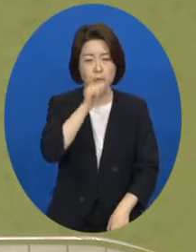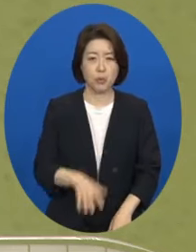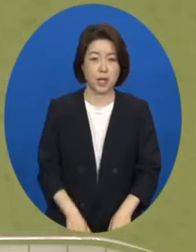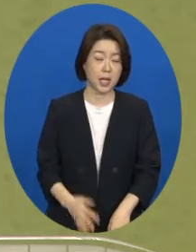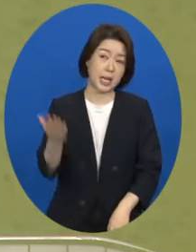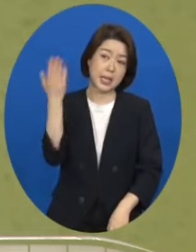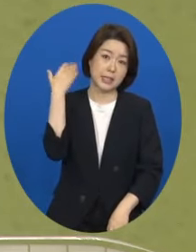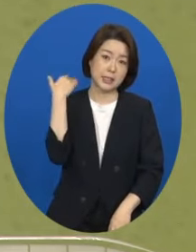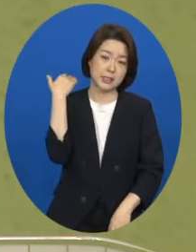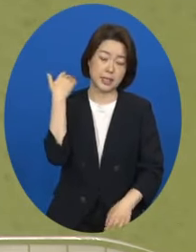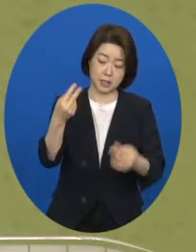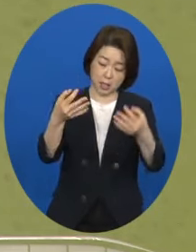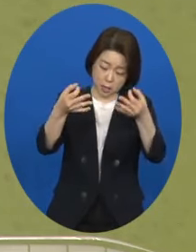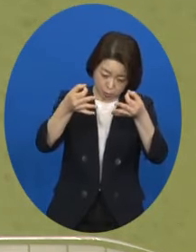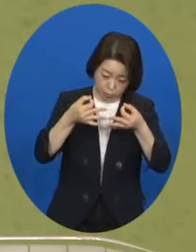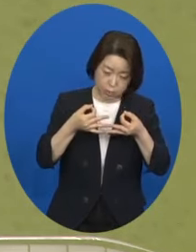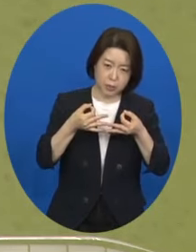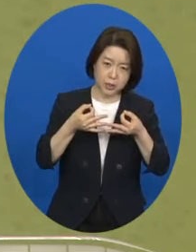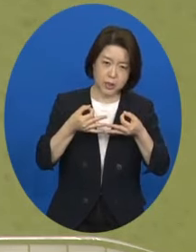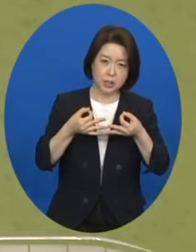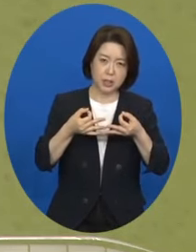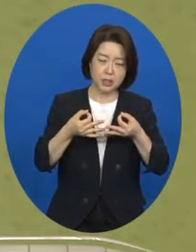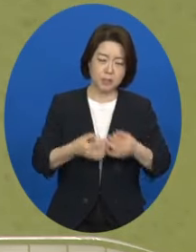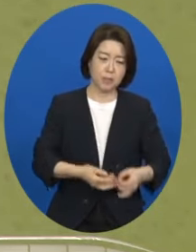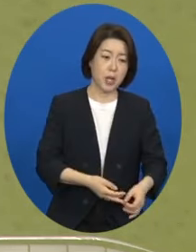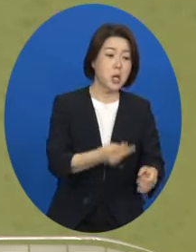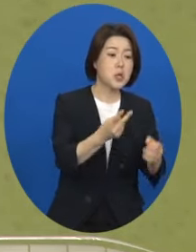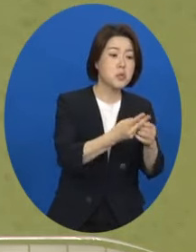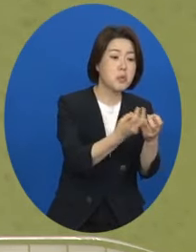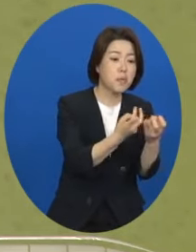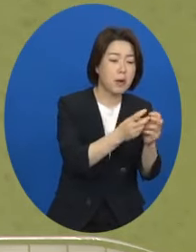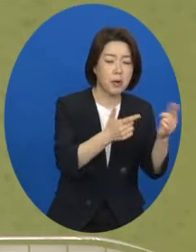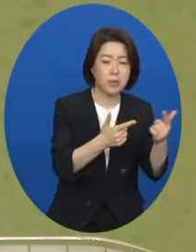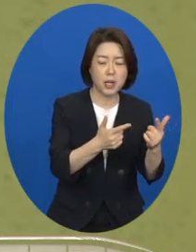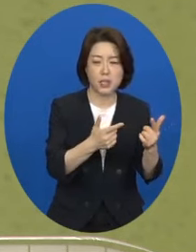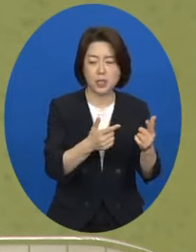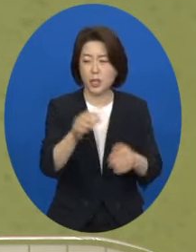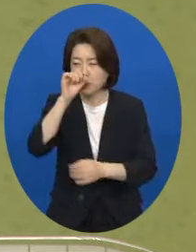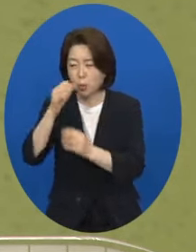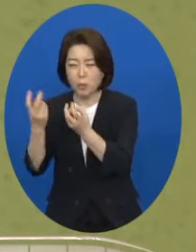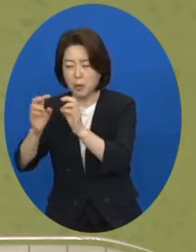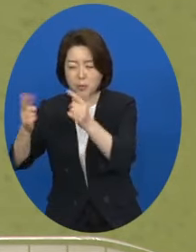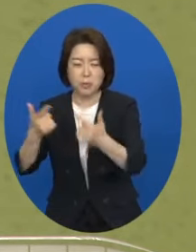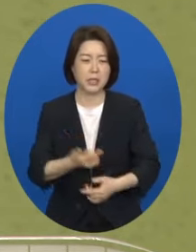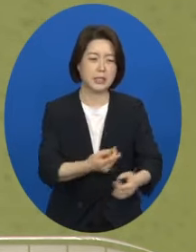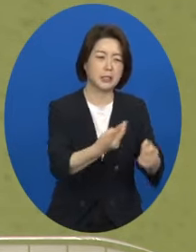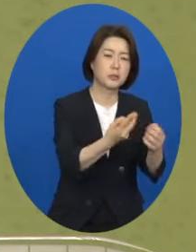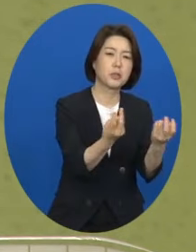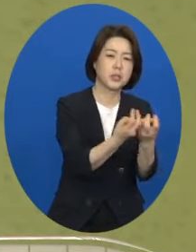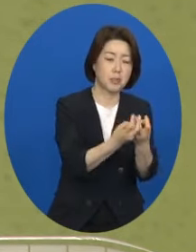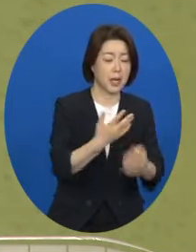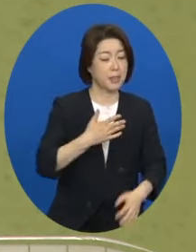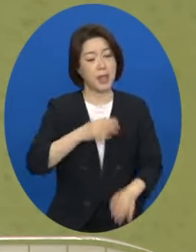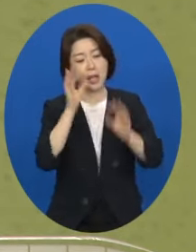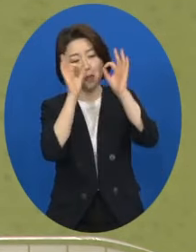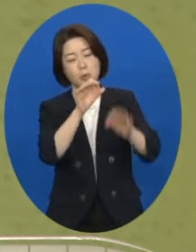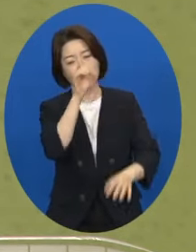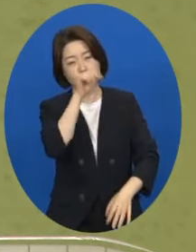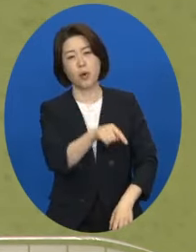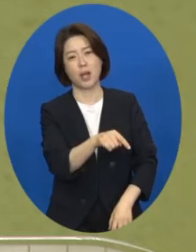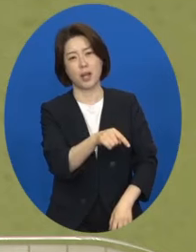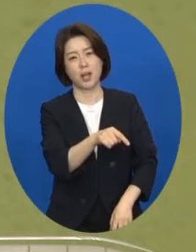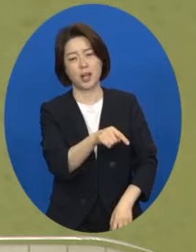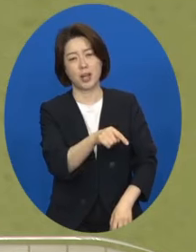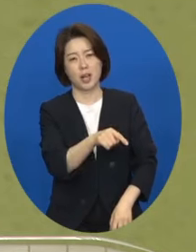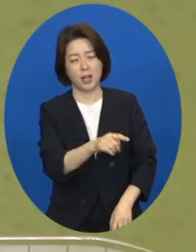지난날의 과거를 돌아보니 최선이 아니라 차선책들을 인간의 방편들을 내가 보기에 좋은 것들을 심지어 최악의